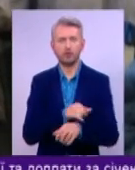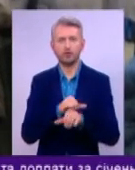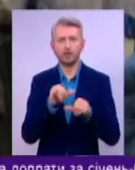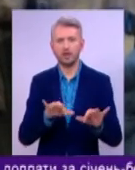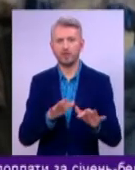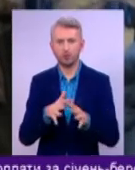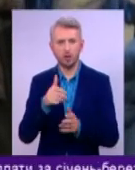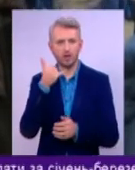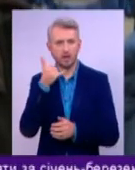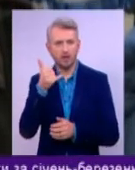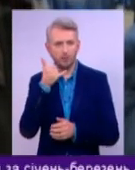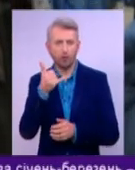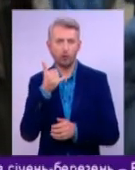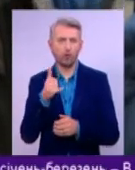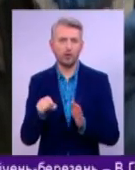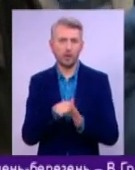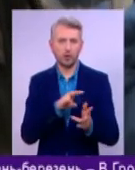випадків телефонного тероризму.